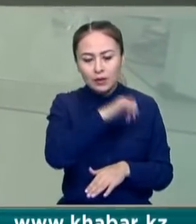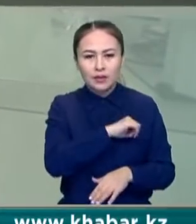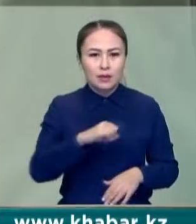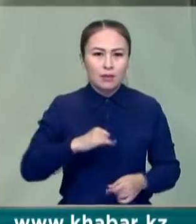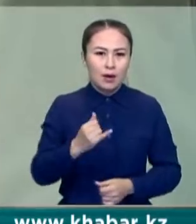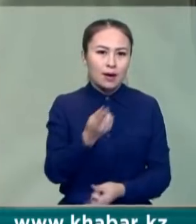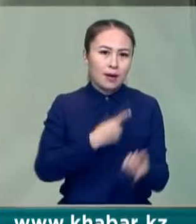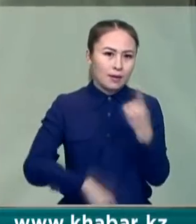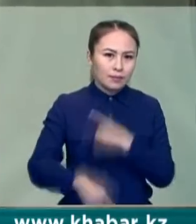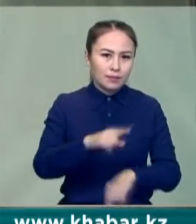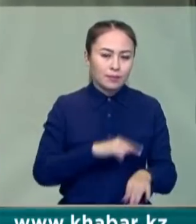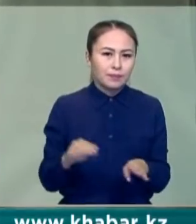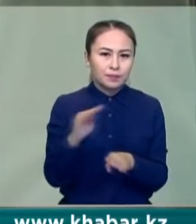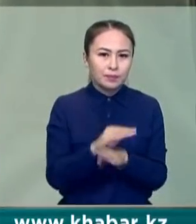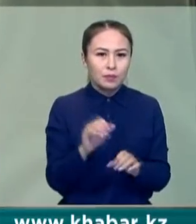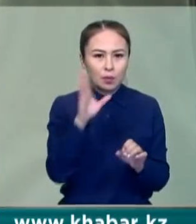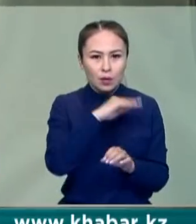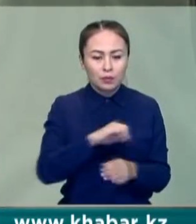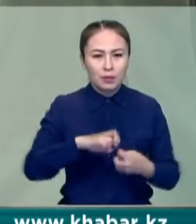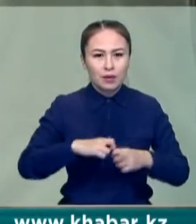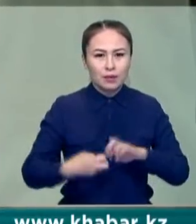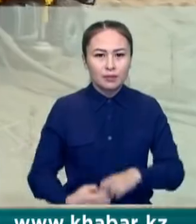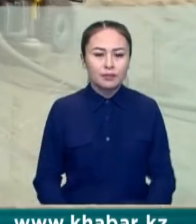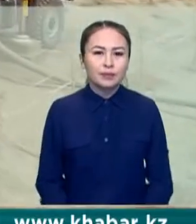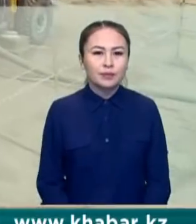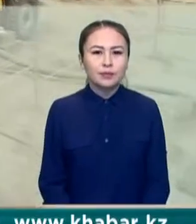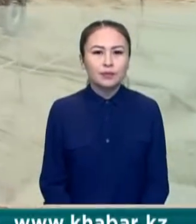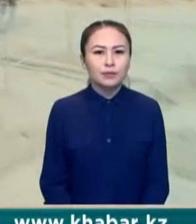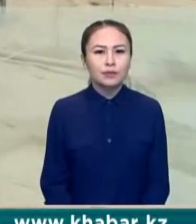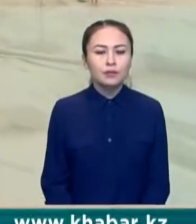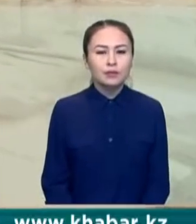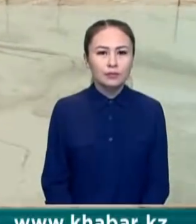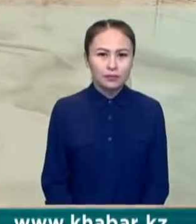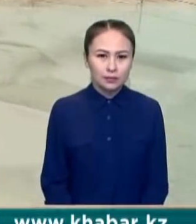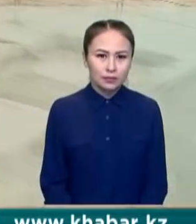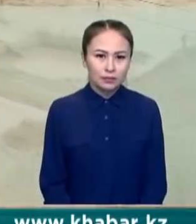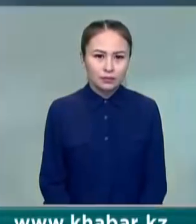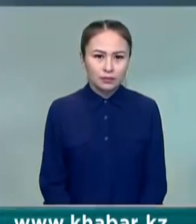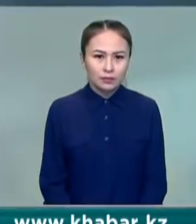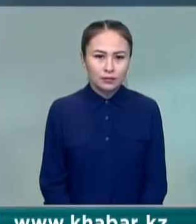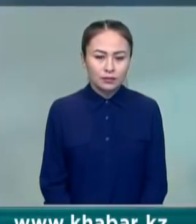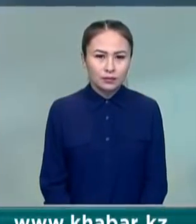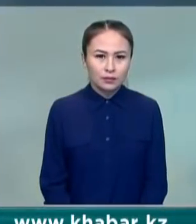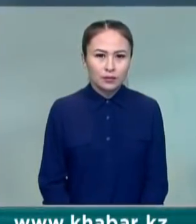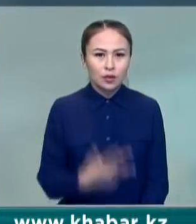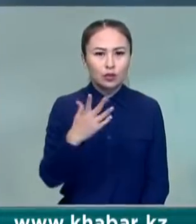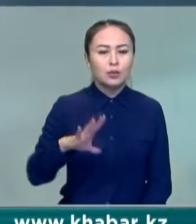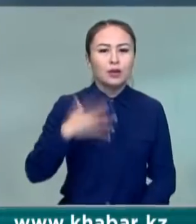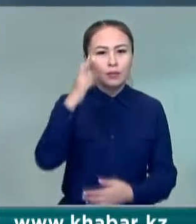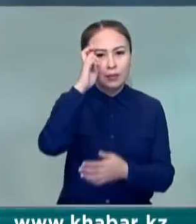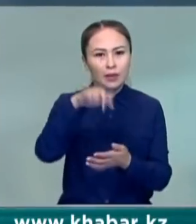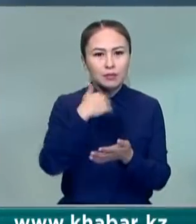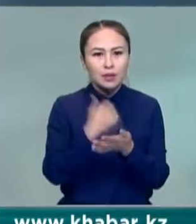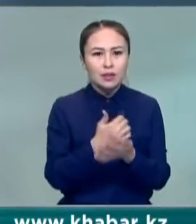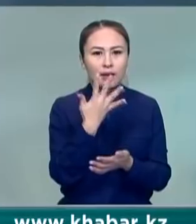қайтадан экологиялық қауіпке айналуы мүмкін. Гүлзия Нақыпқызы, Гүлнара Хасан, хабар. Үш бұрынғы